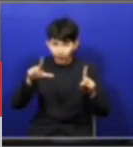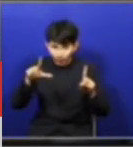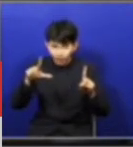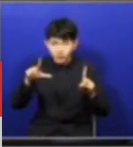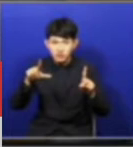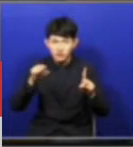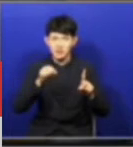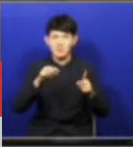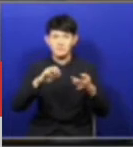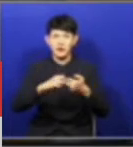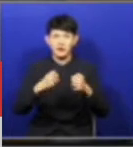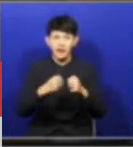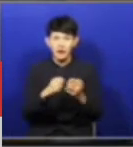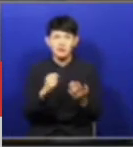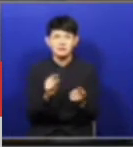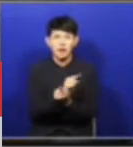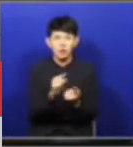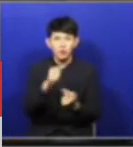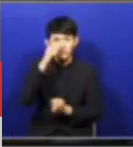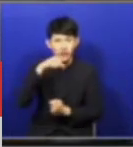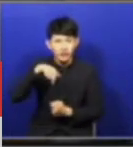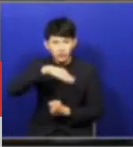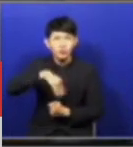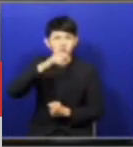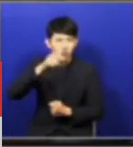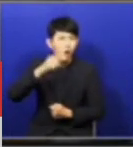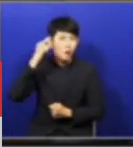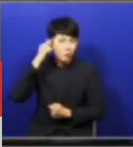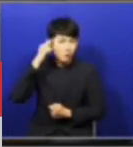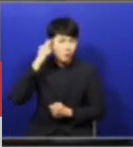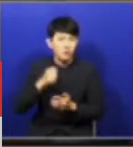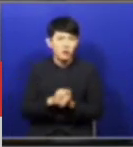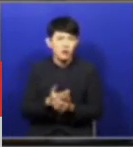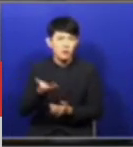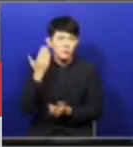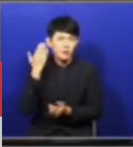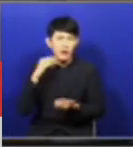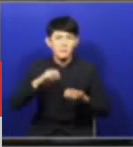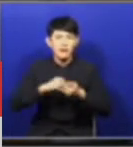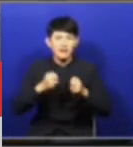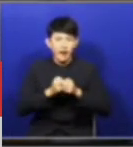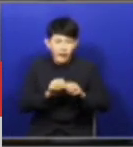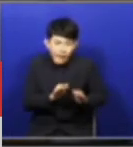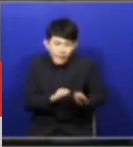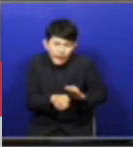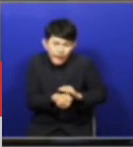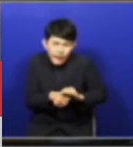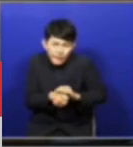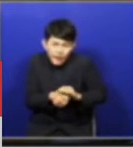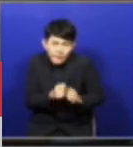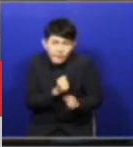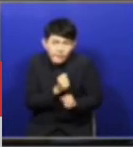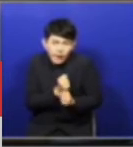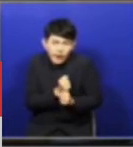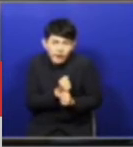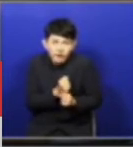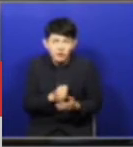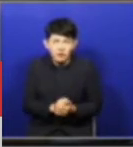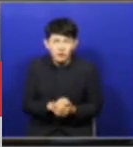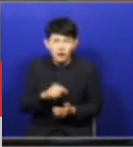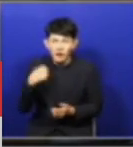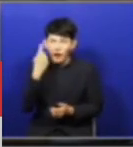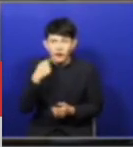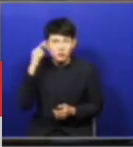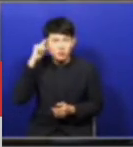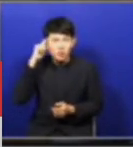อันนี้แหละคือปัญหาของสังคมไทยที่ควรจะรู้ที่ผ่านมามันอยู่ใต้พรมมาตลอดในสมัยคสช.ไงฮะไม่ค่อยมีใครตรวจส